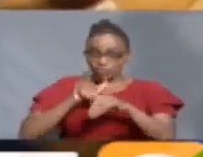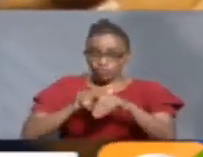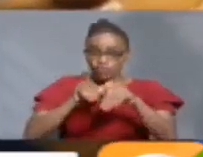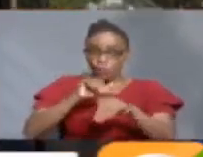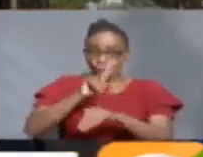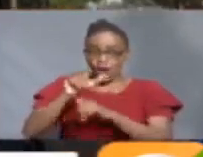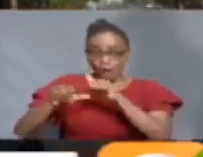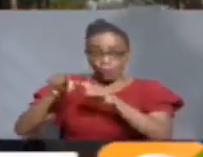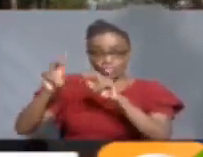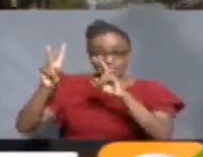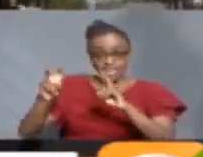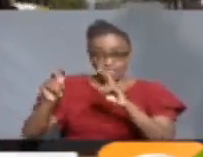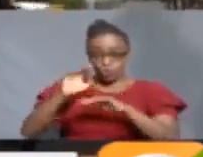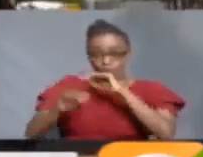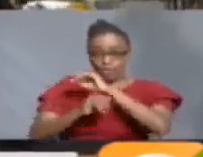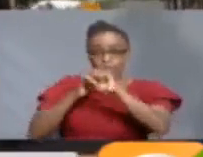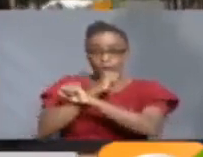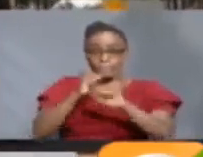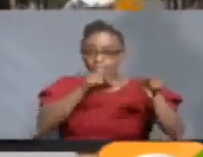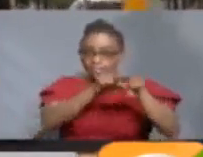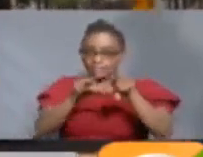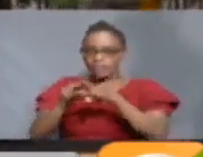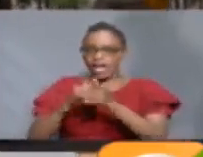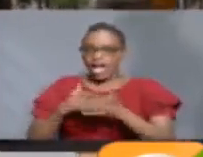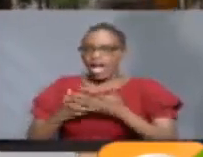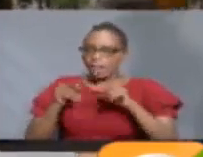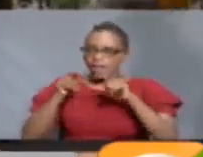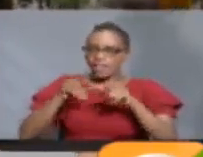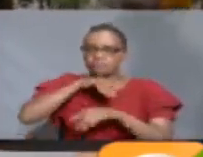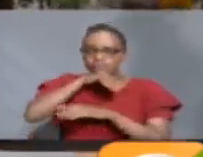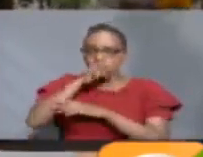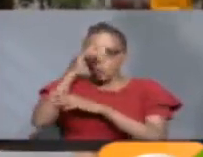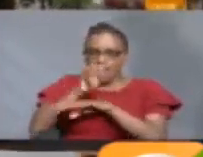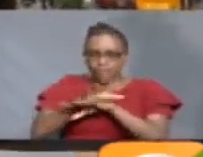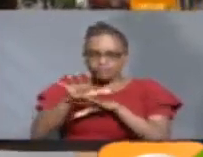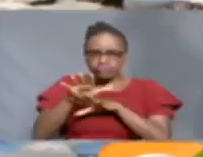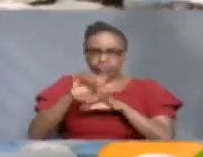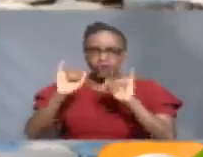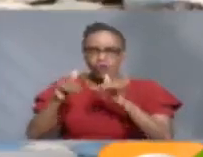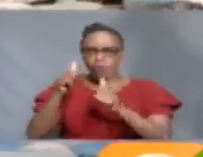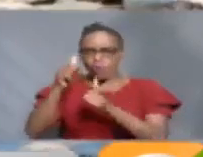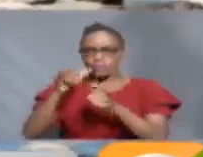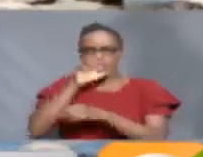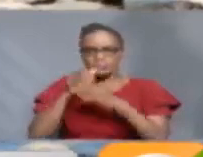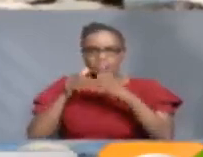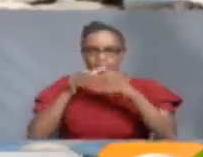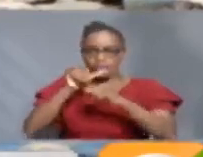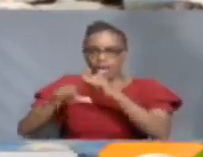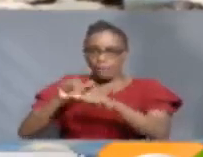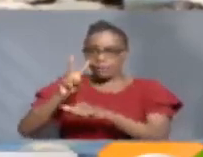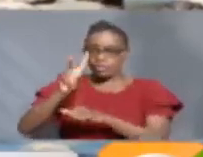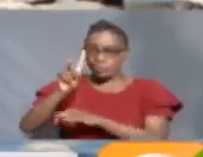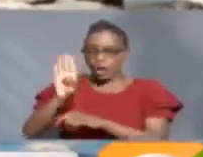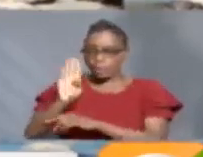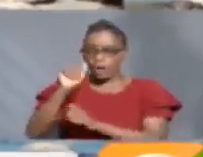swala hilo. Naibu Rais William Ruto naye amekuwa akimkashifu Odinga kwa kueneza taarifa potovu kuhusu shilingi bilioni